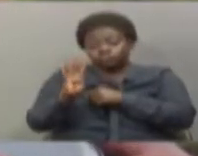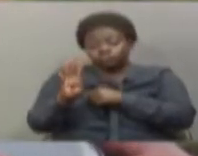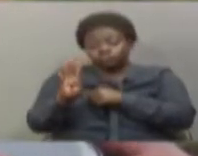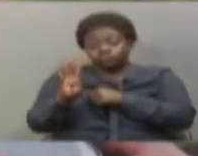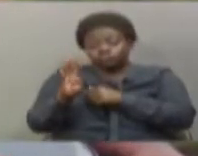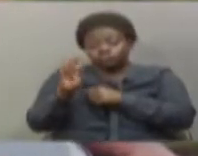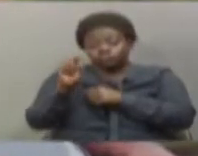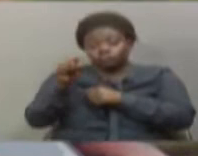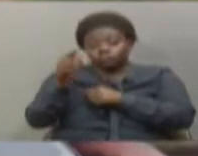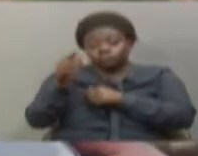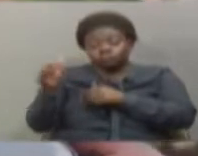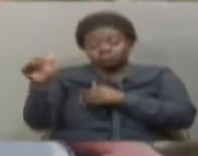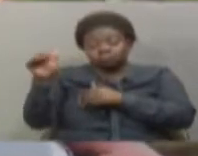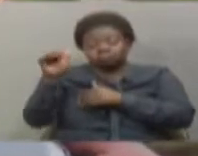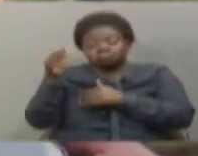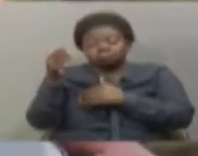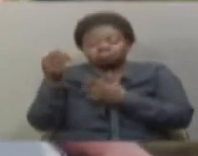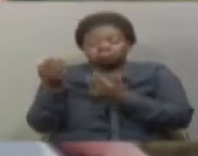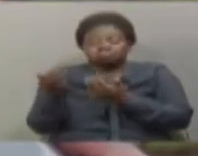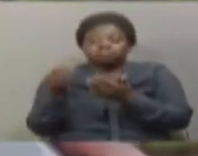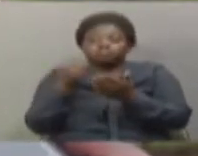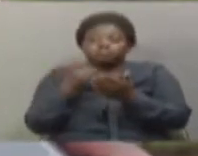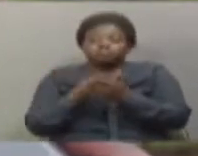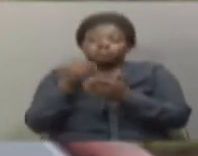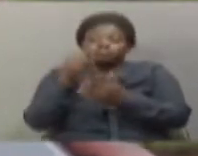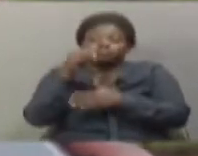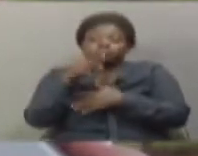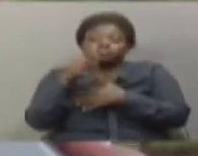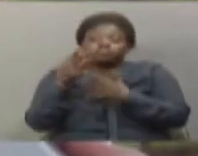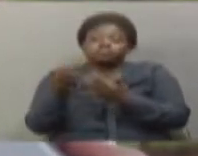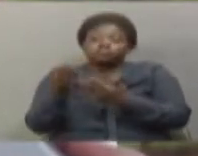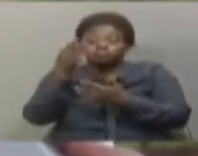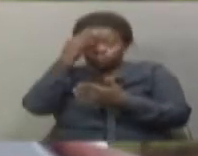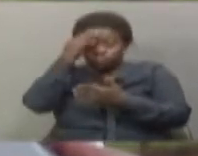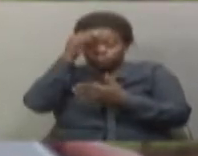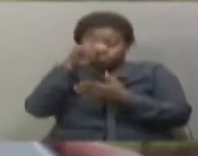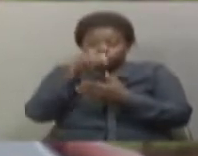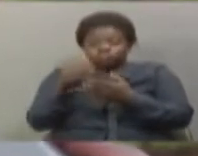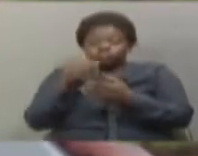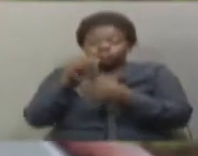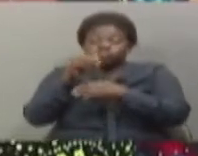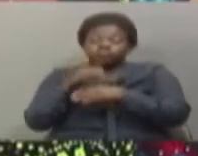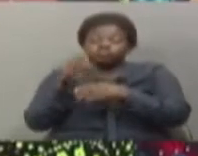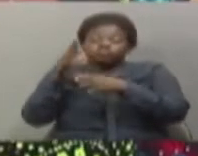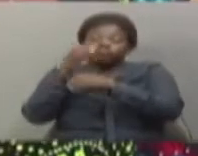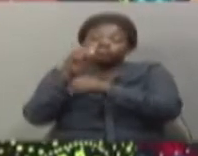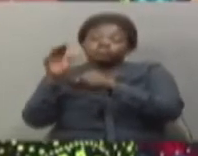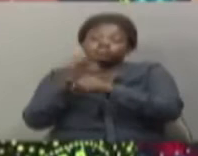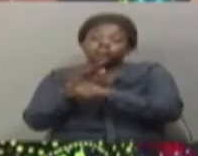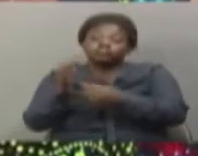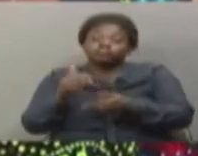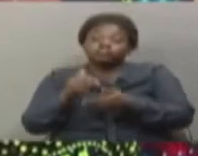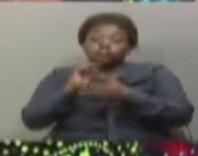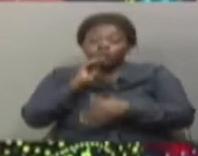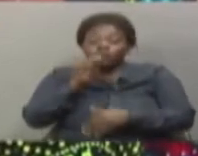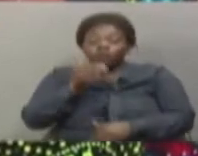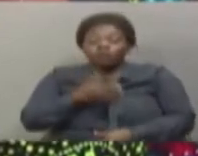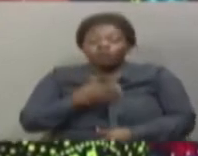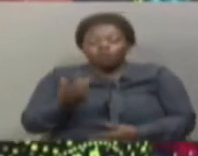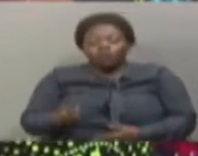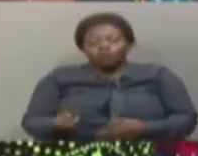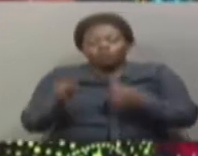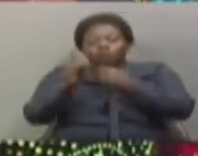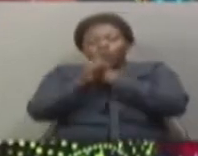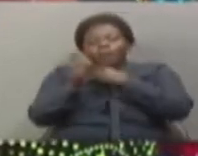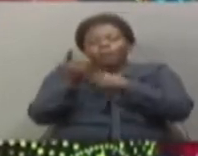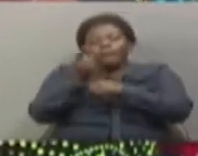n'ekitundu n'okusobamu kale n'ensimbi zino nnyingi nye tukkiriza nti yatuyita mwesigwa ajja tubeera. Mu kusaba kuno ssente wa disitulikiti wa Kisoo Matiya Lwanga